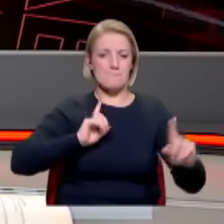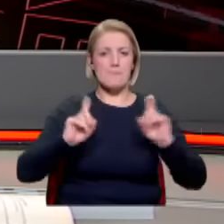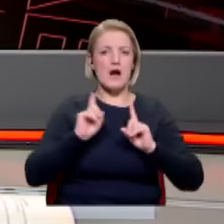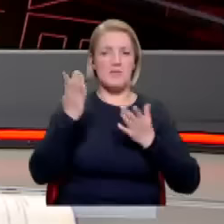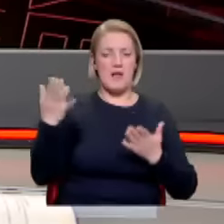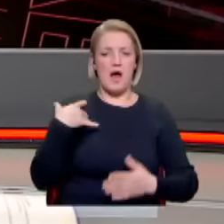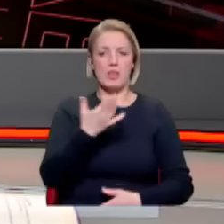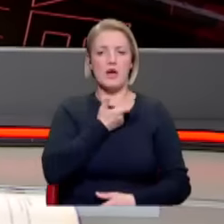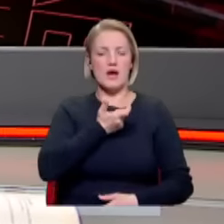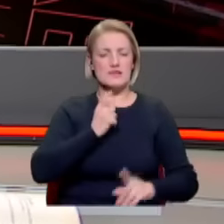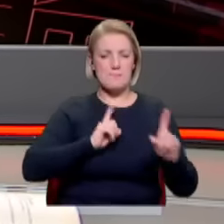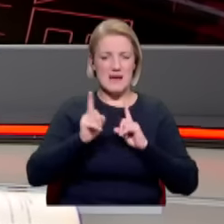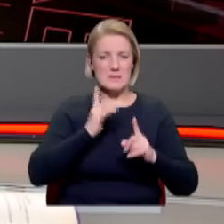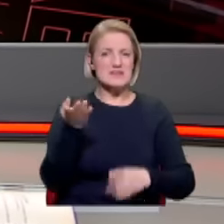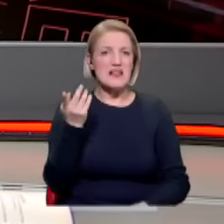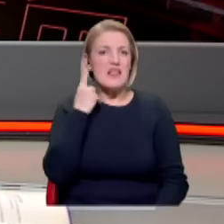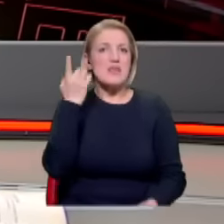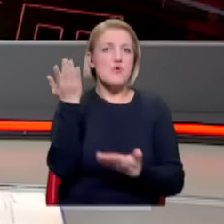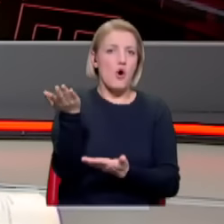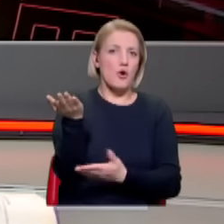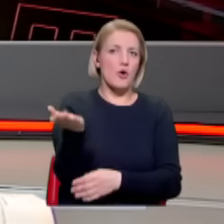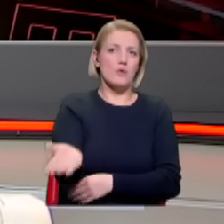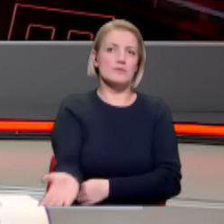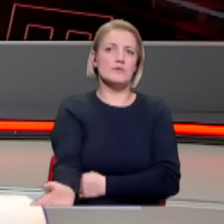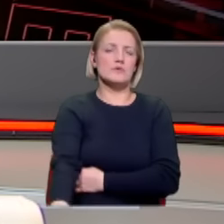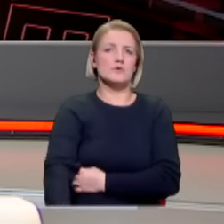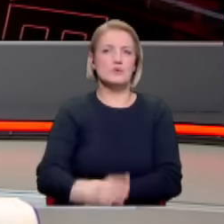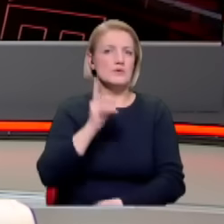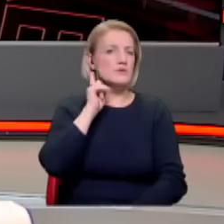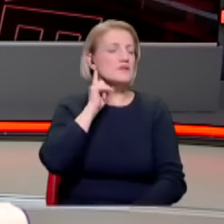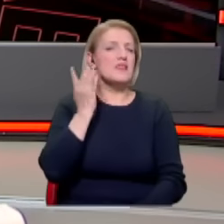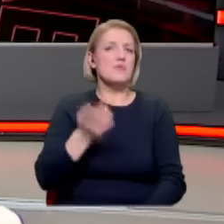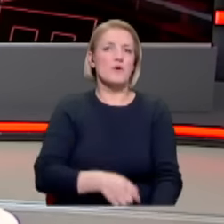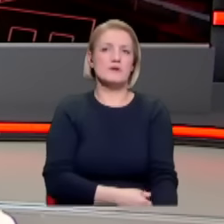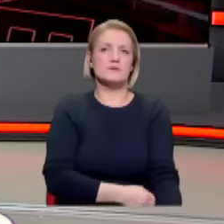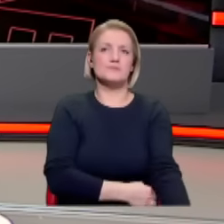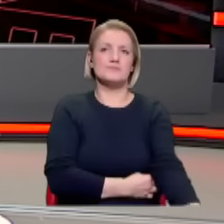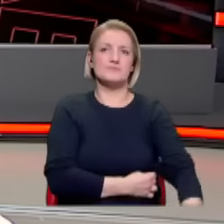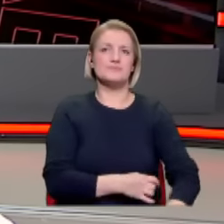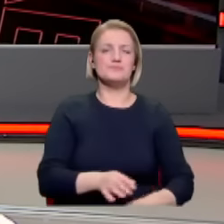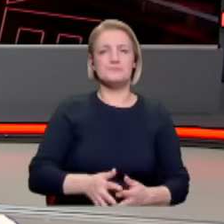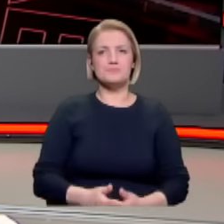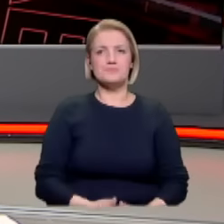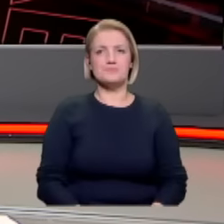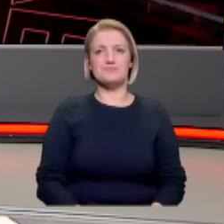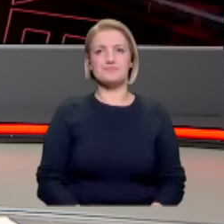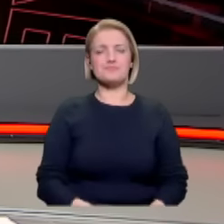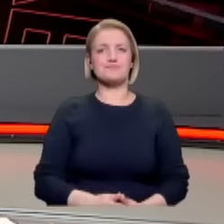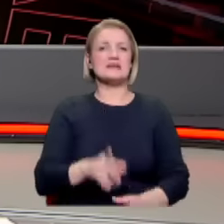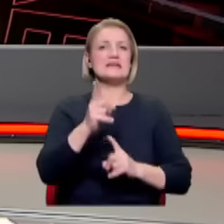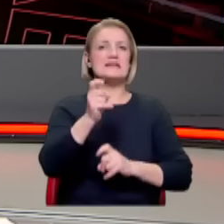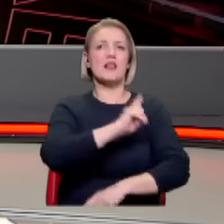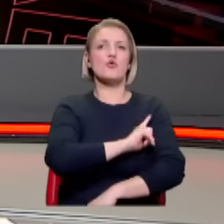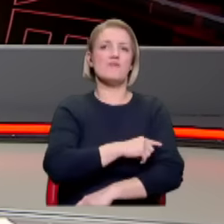mahkemeler, Anayasa Mahkemesi'ne kadar dinlemiyorlar mesela. Uymuyorlar. İşte silahlı